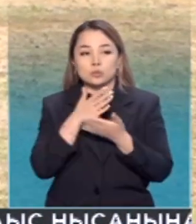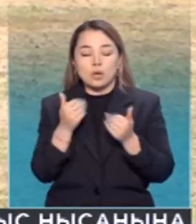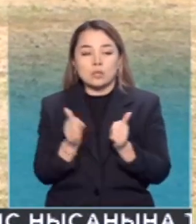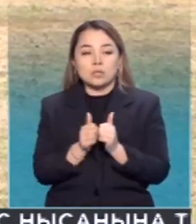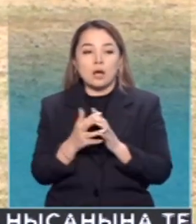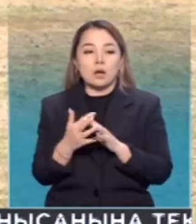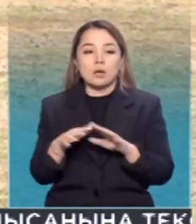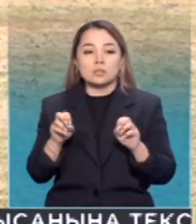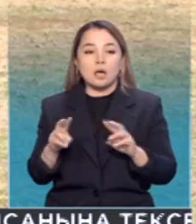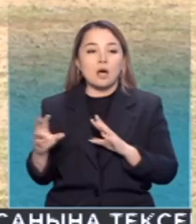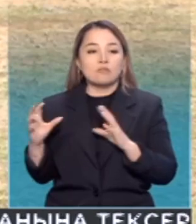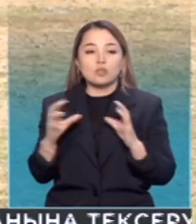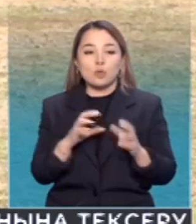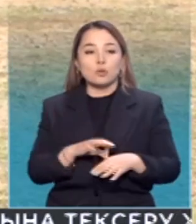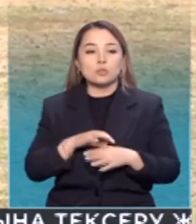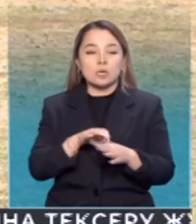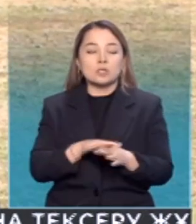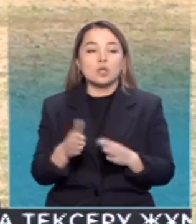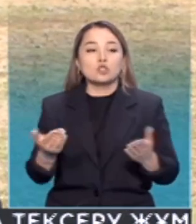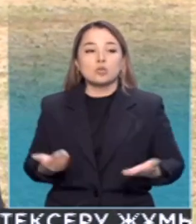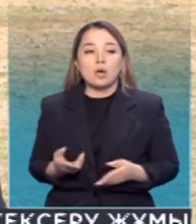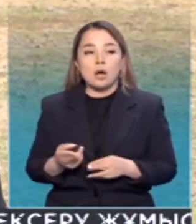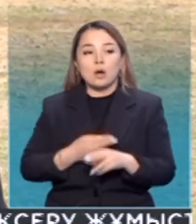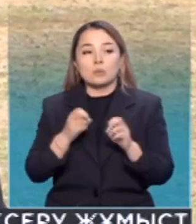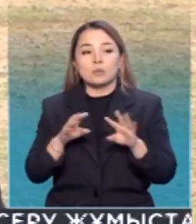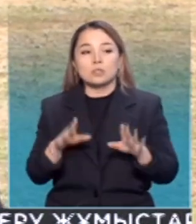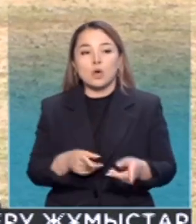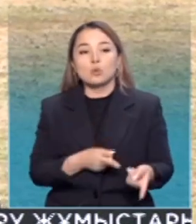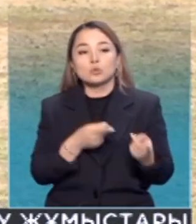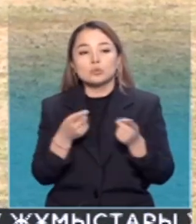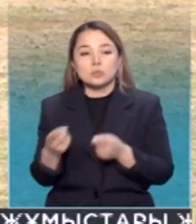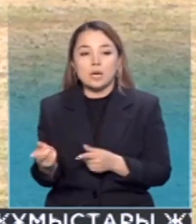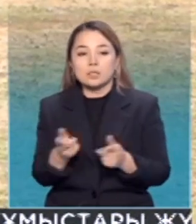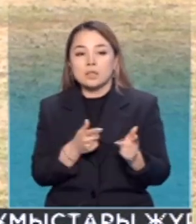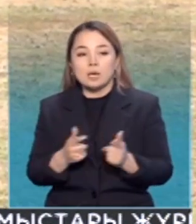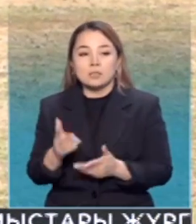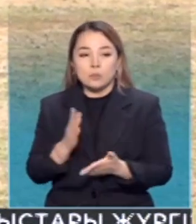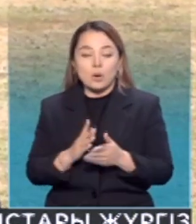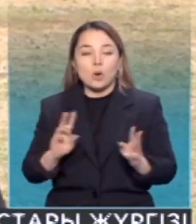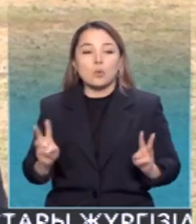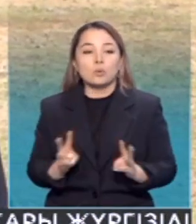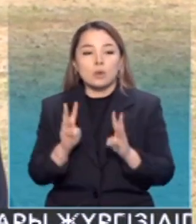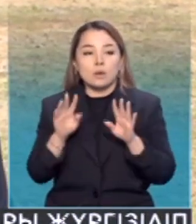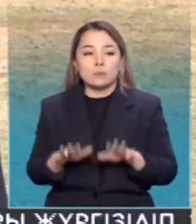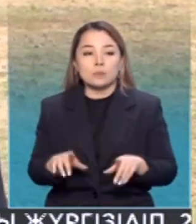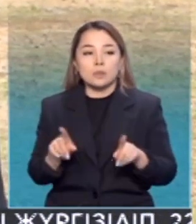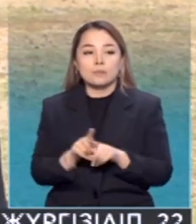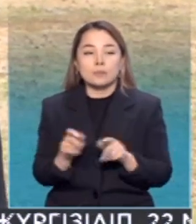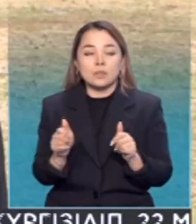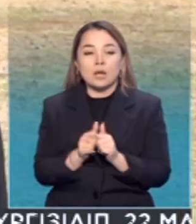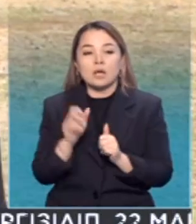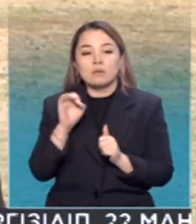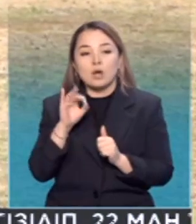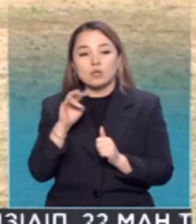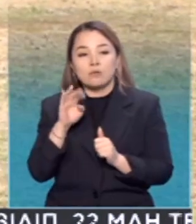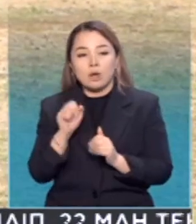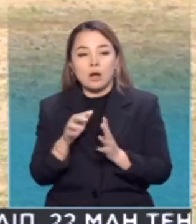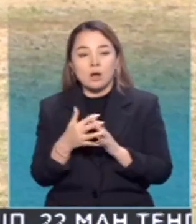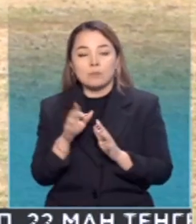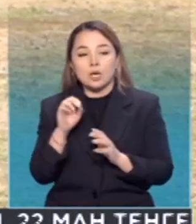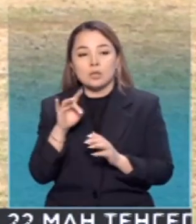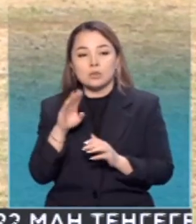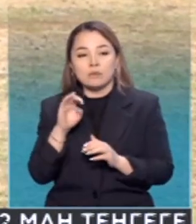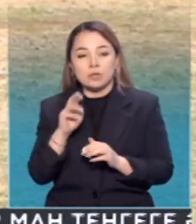ауылдарға арнайы автобустар жеткізіп, тұрғындарды қауіпсіз жерге көшіру үшін дайын болдық. Өрт болған жерге ең жақын Ивановка ауылы мен